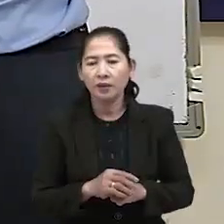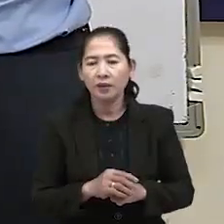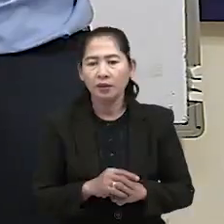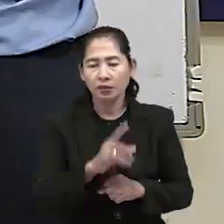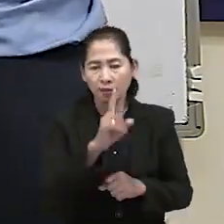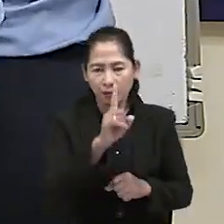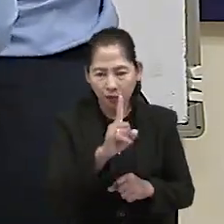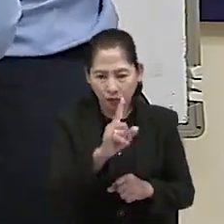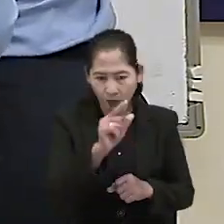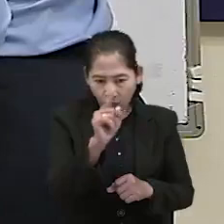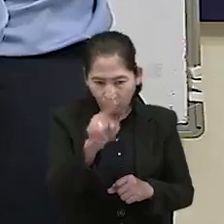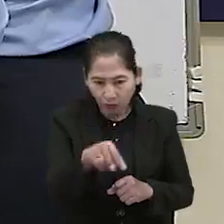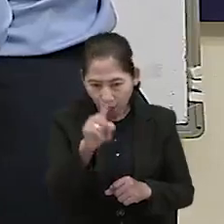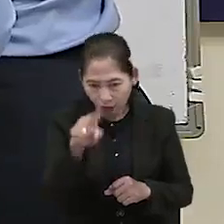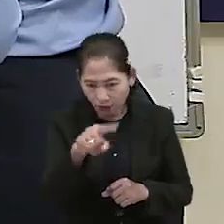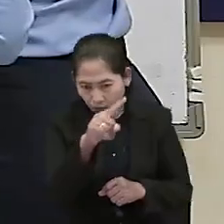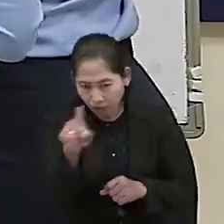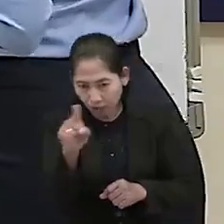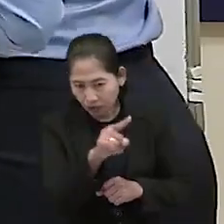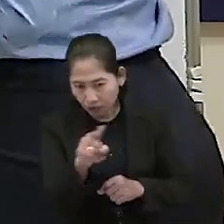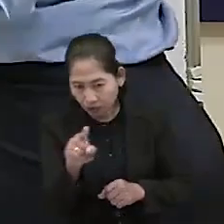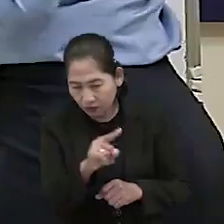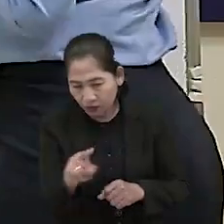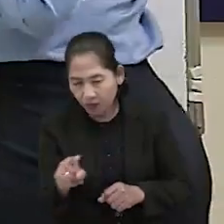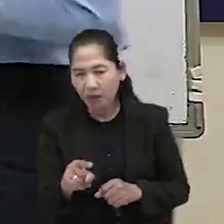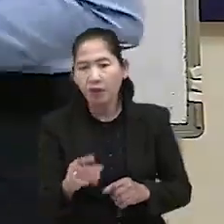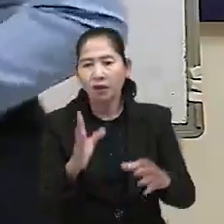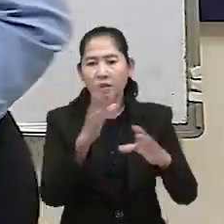កាលាមកកាលាណាកូនចាយកមកកាលាអញ្ចឹងរហូតមក